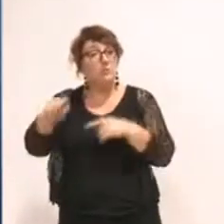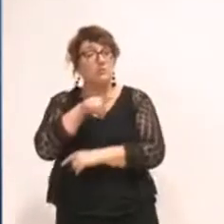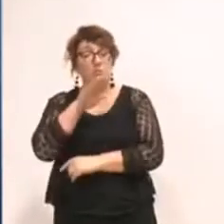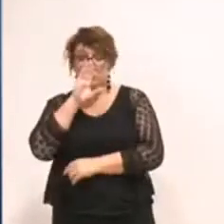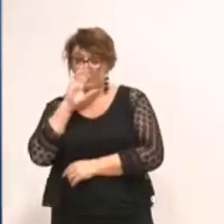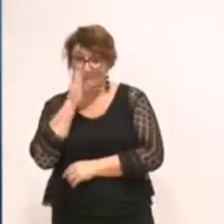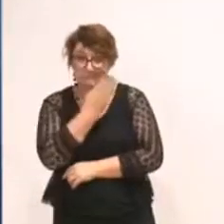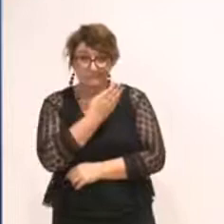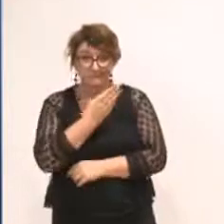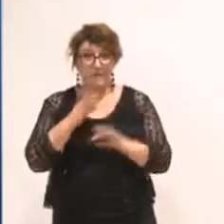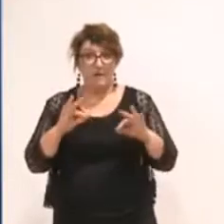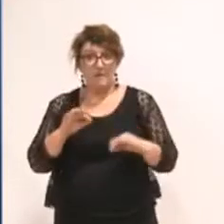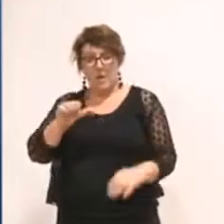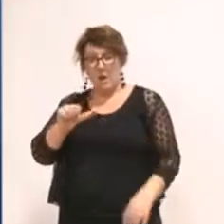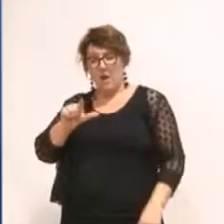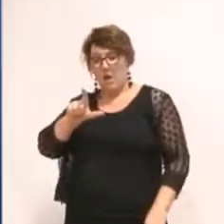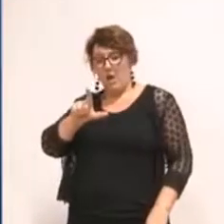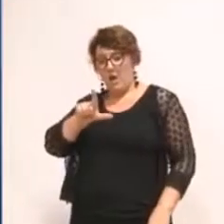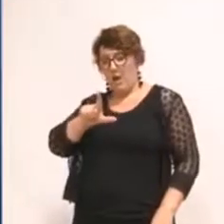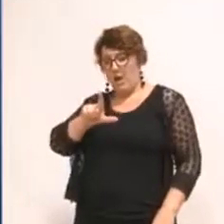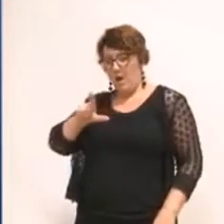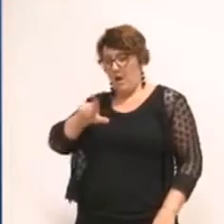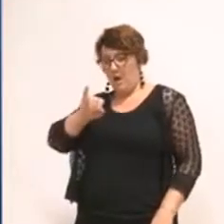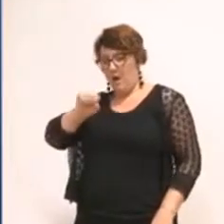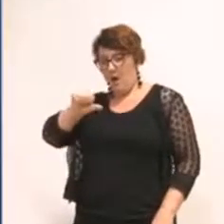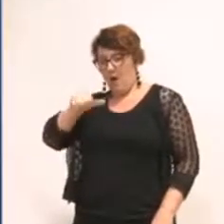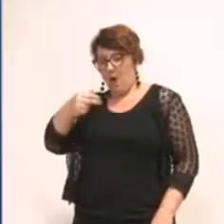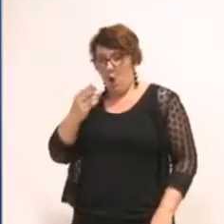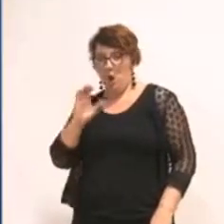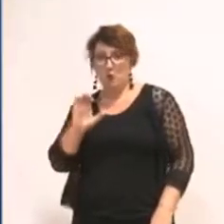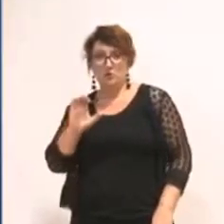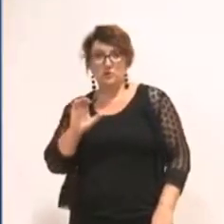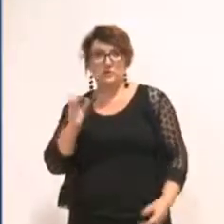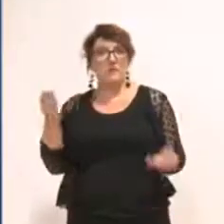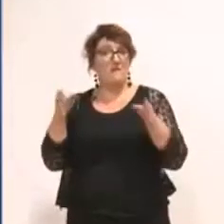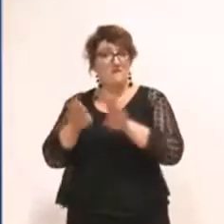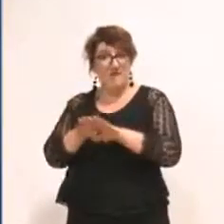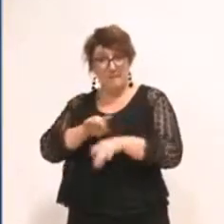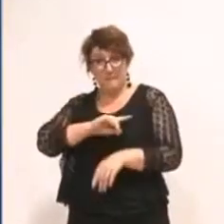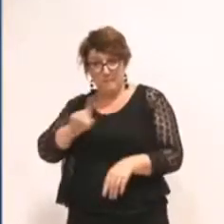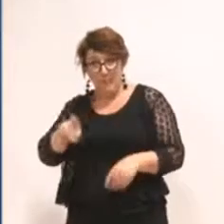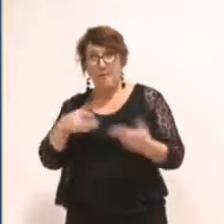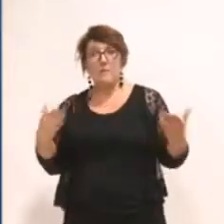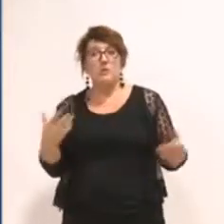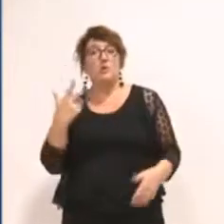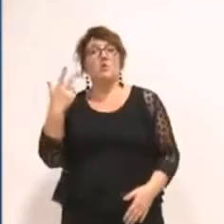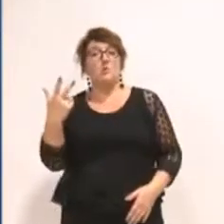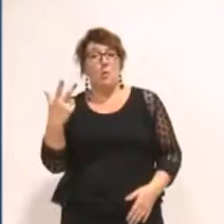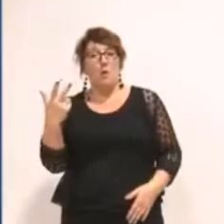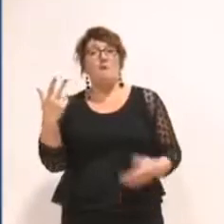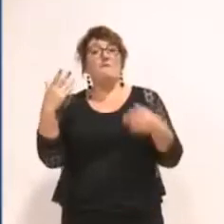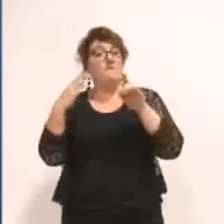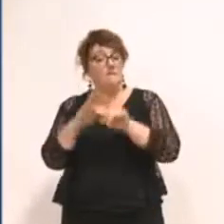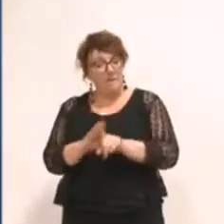la question de l'alliance. Hein. Donc maintenant, on ne parle plus de 3 bibliothèques, mais on parle de 2